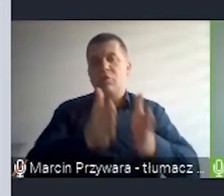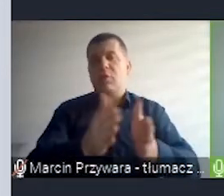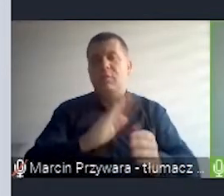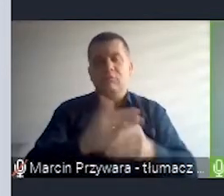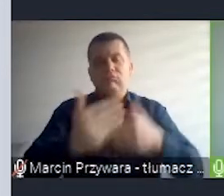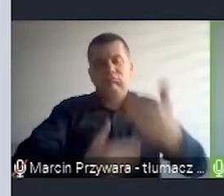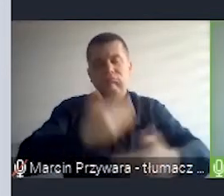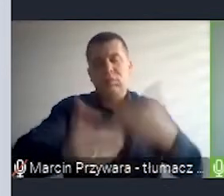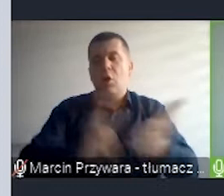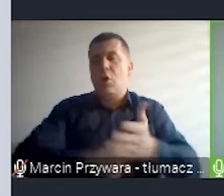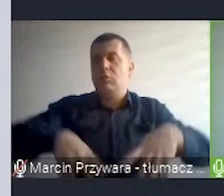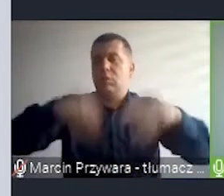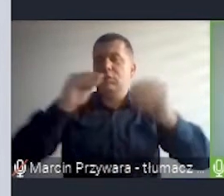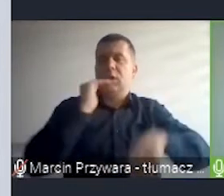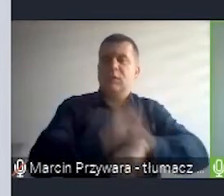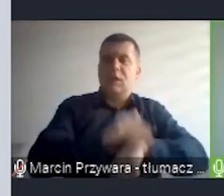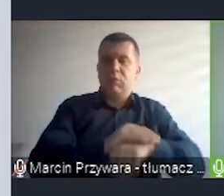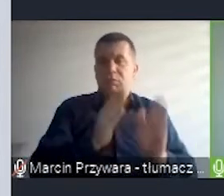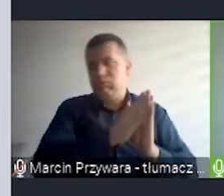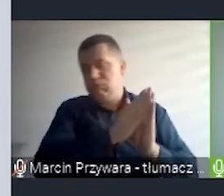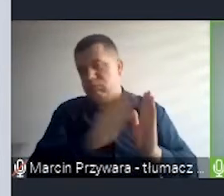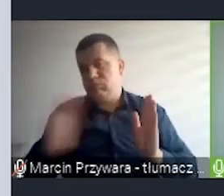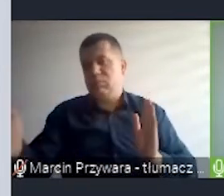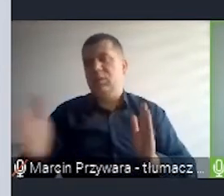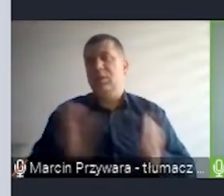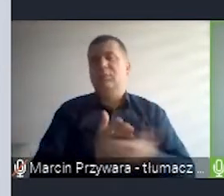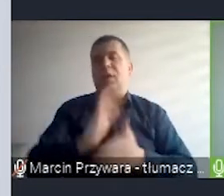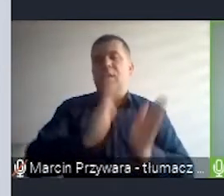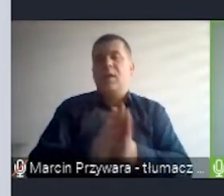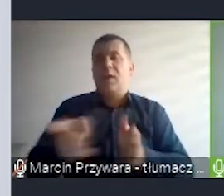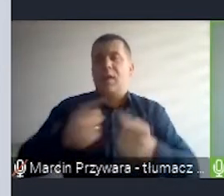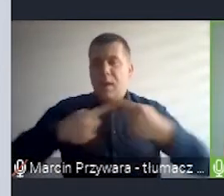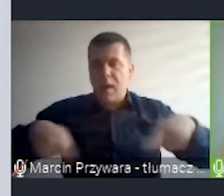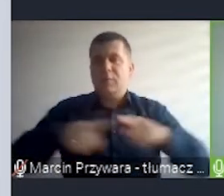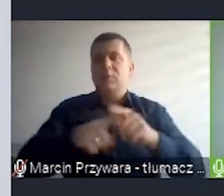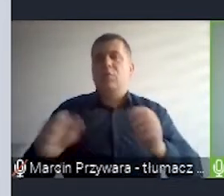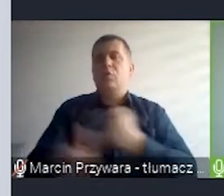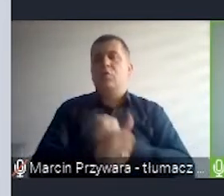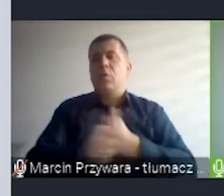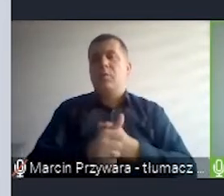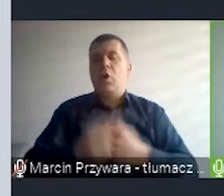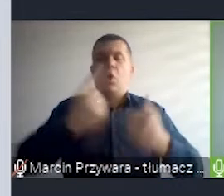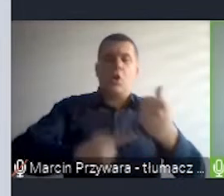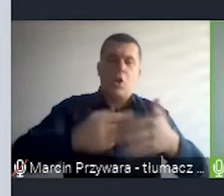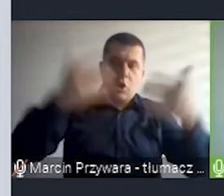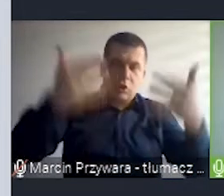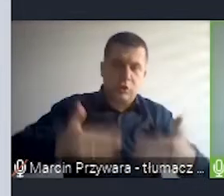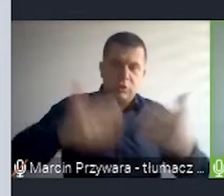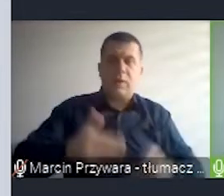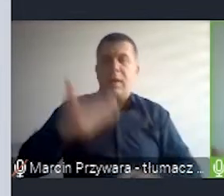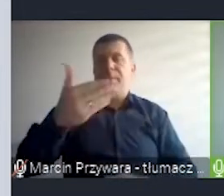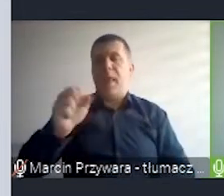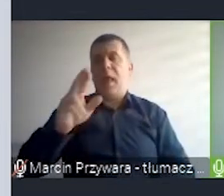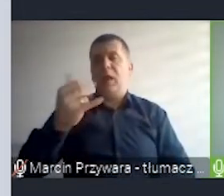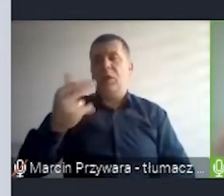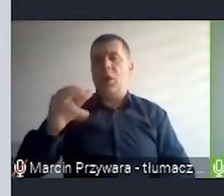dokumentów od zamówienia przez jego realizację, dokumentację rozliczeniową,